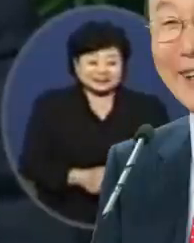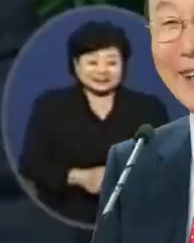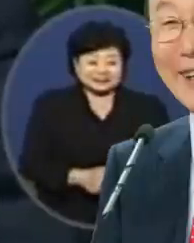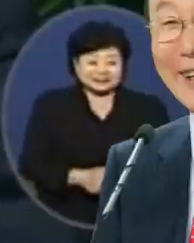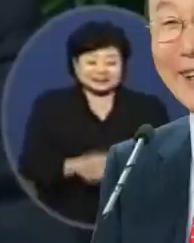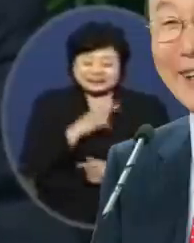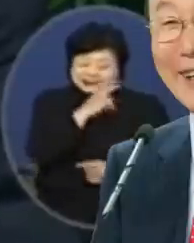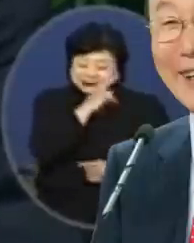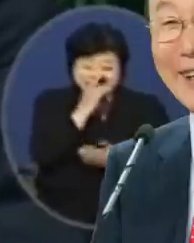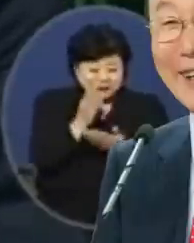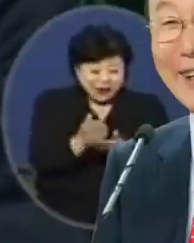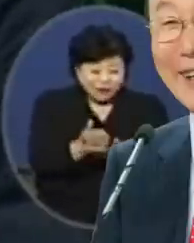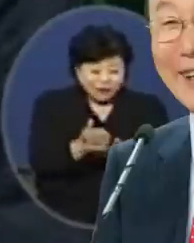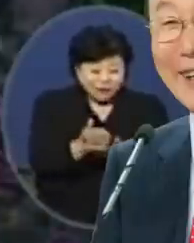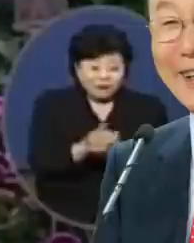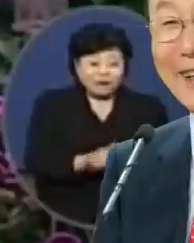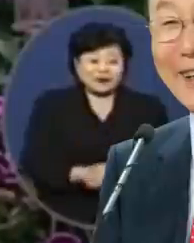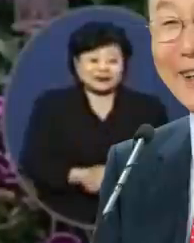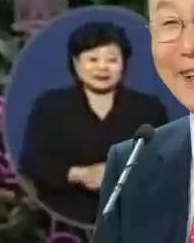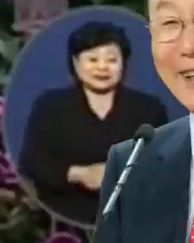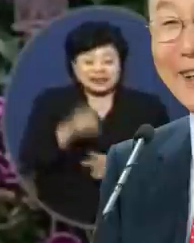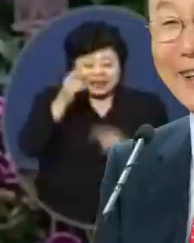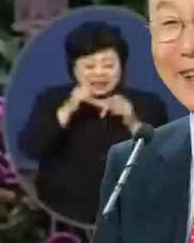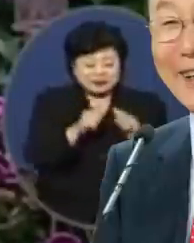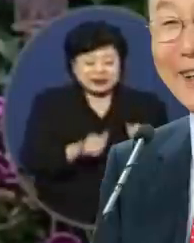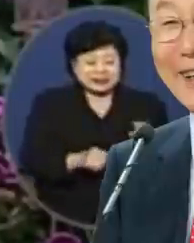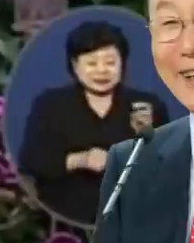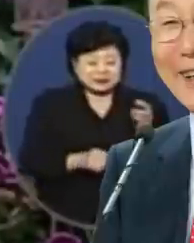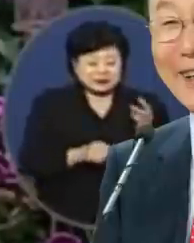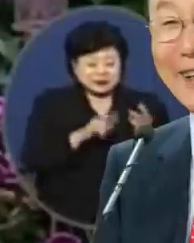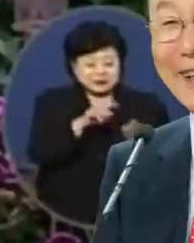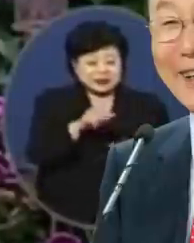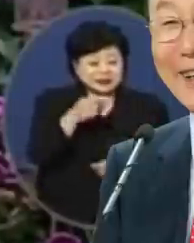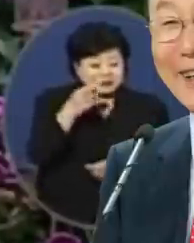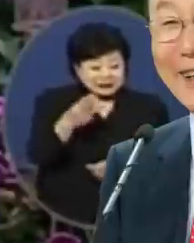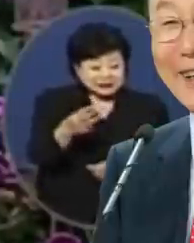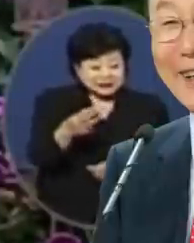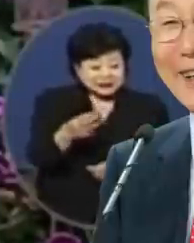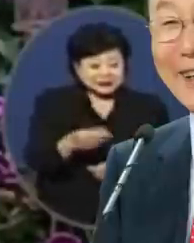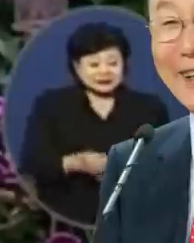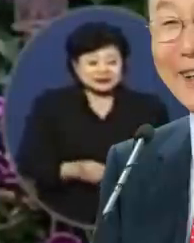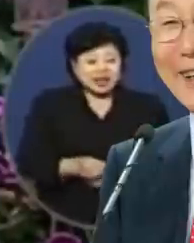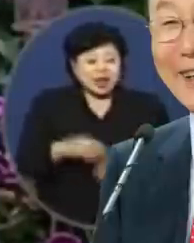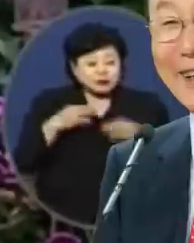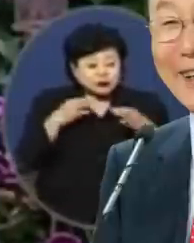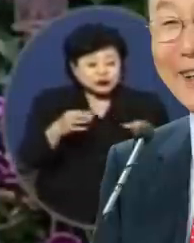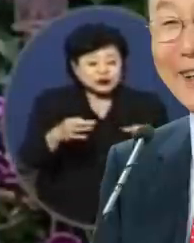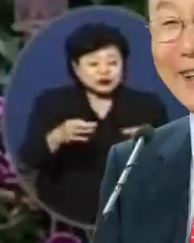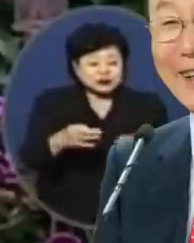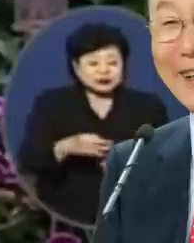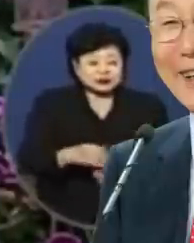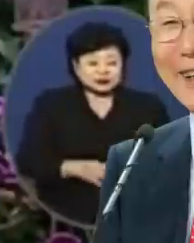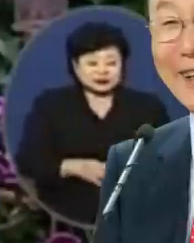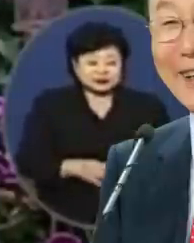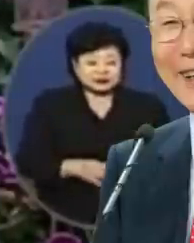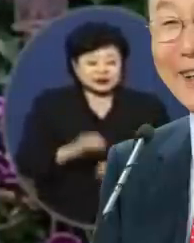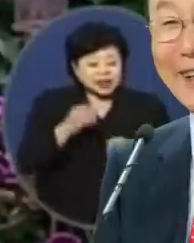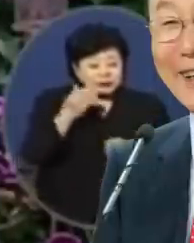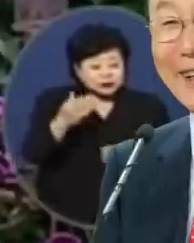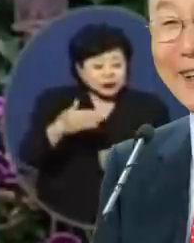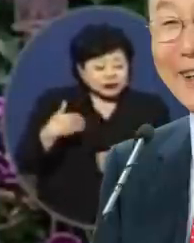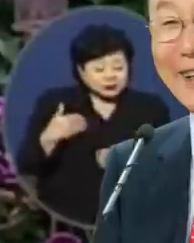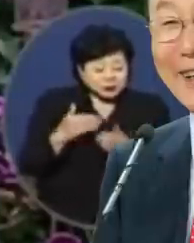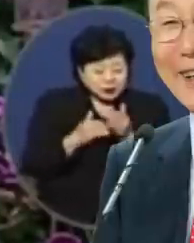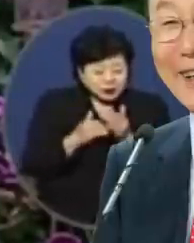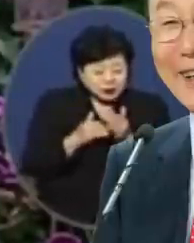자꾸 의심하지 말고 예레미야서 33장 3절에 너는 내게 부르짖어라. 내가 내게 응답하겠고 내가